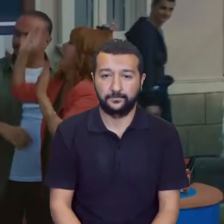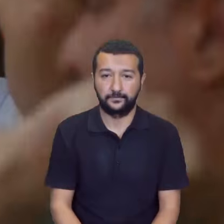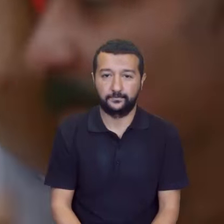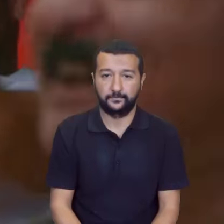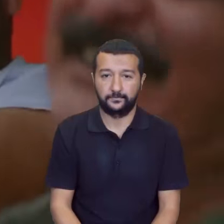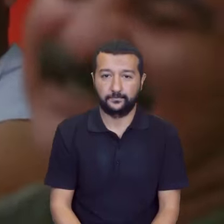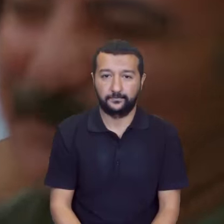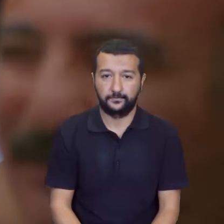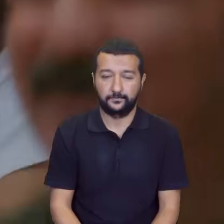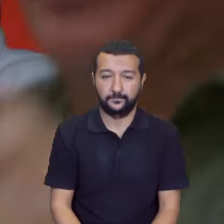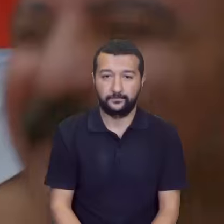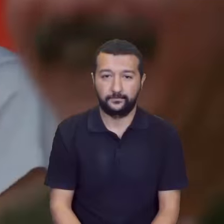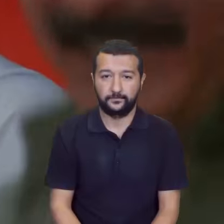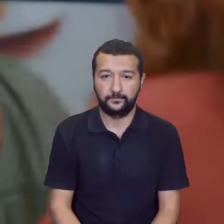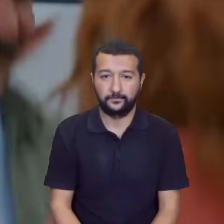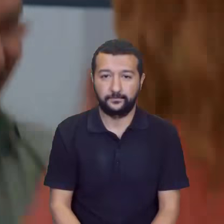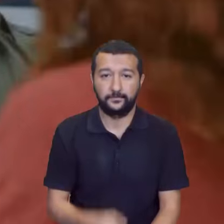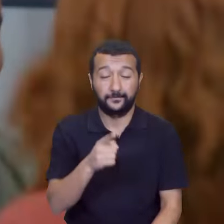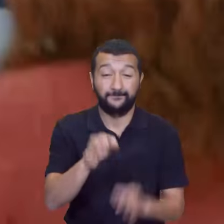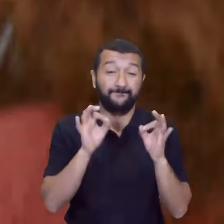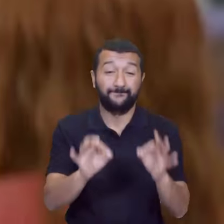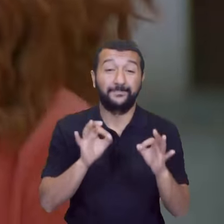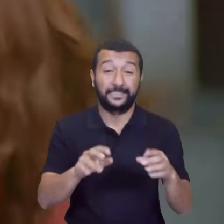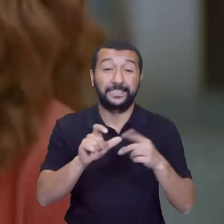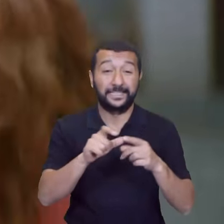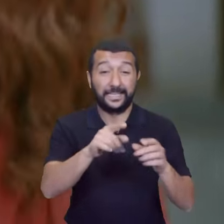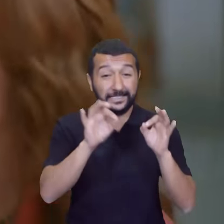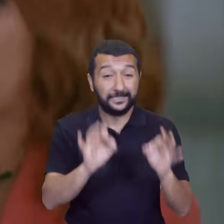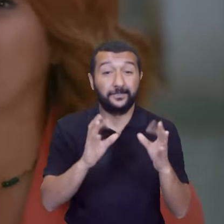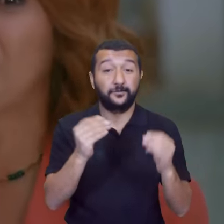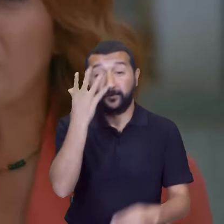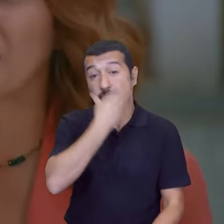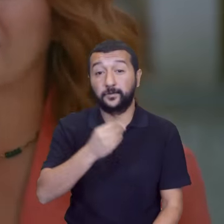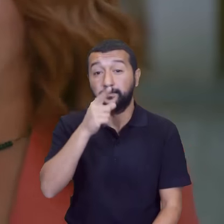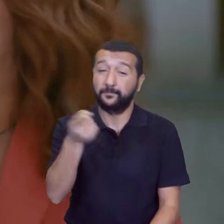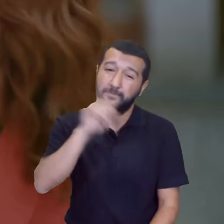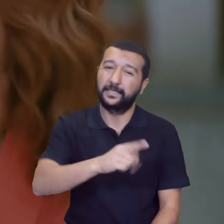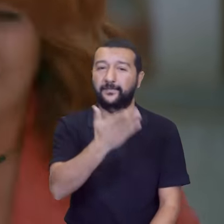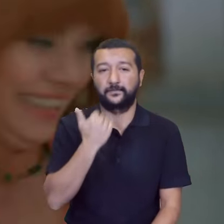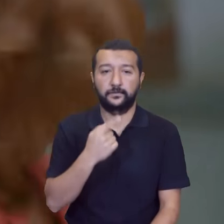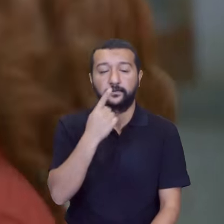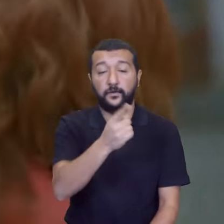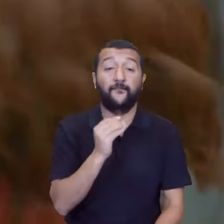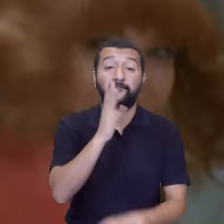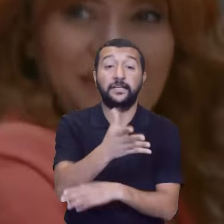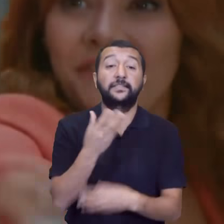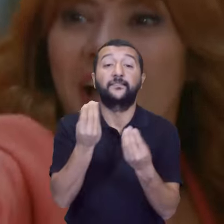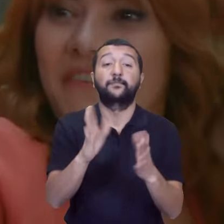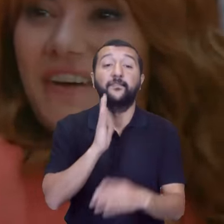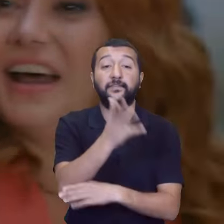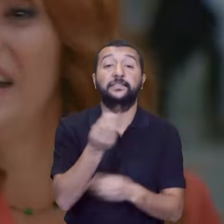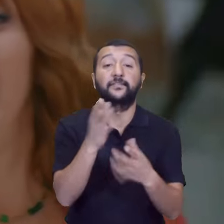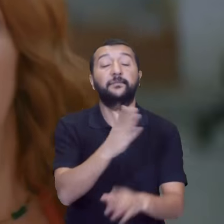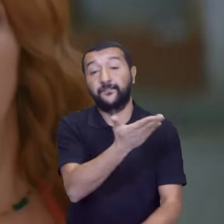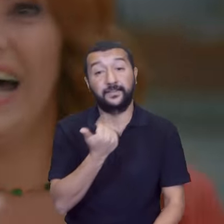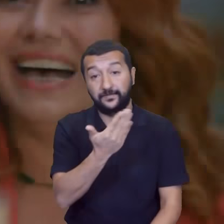Ya, hadi gel. Yanlış yönlere vuruyor. Ay Şener. Şener çok güzel, bayıldım. Bir tane daha ver. Tabii çok da vermeyin ya, çok verme.